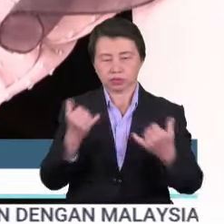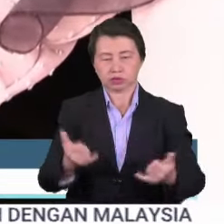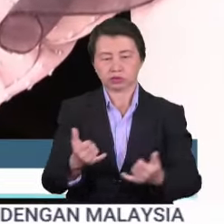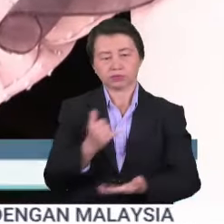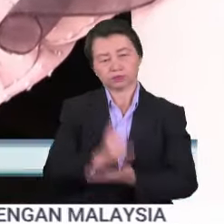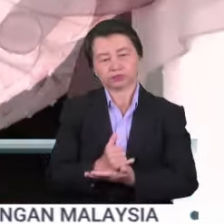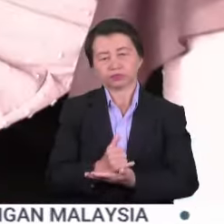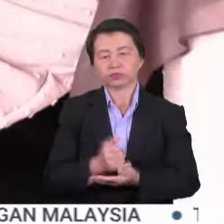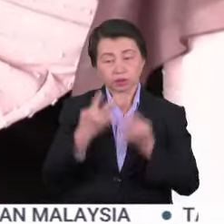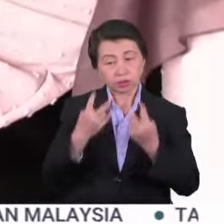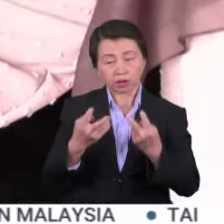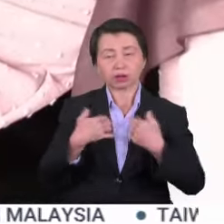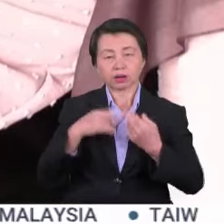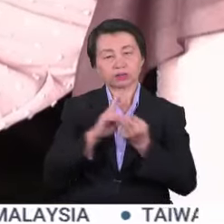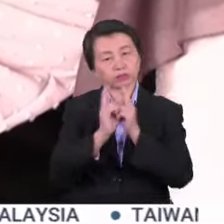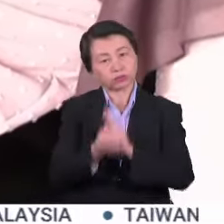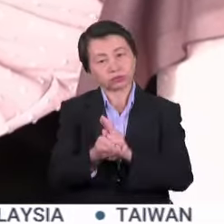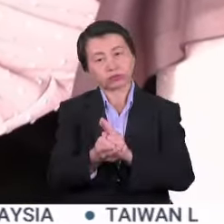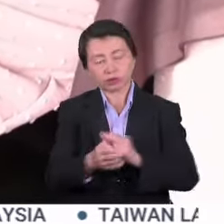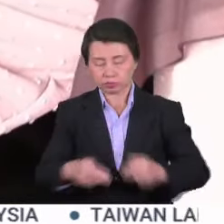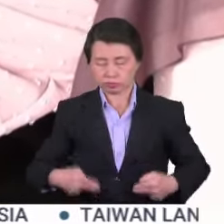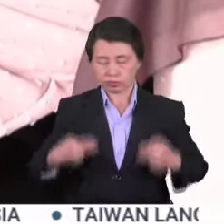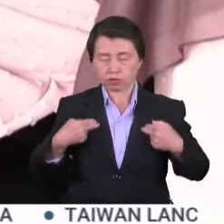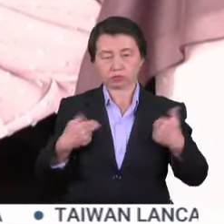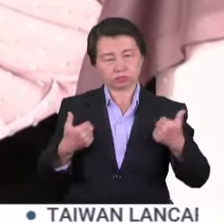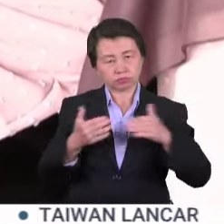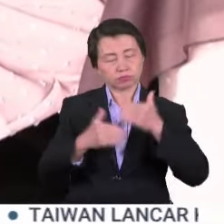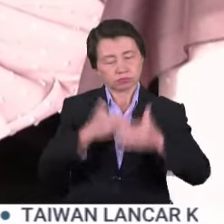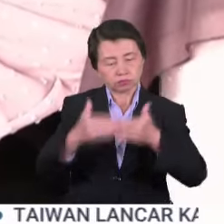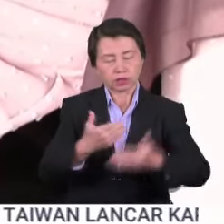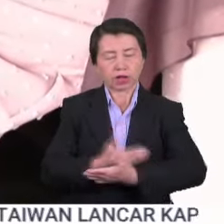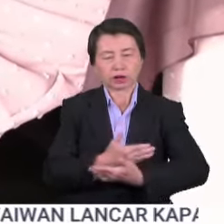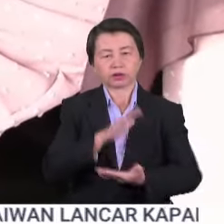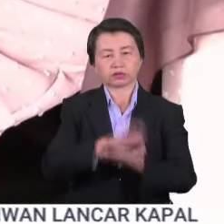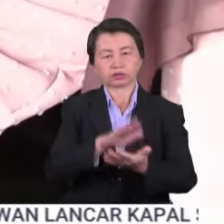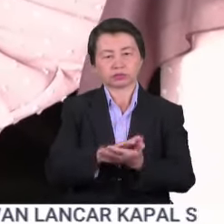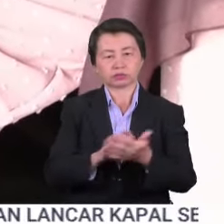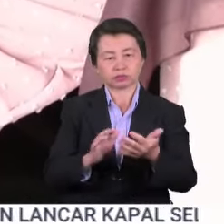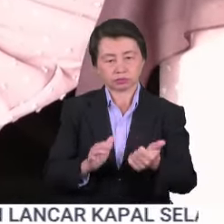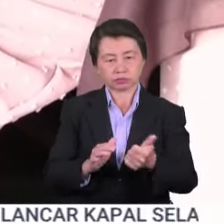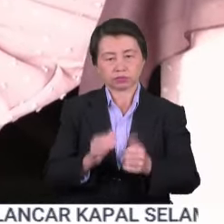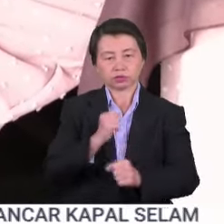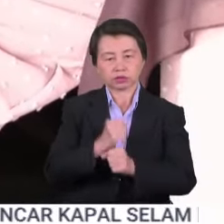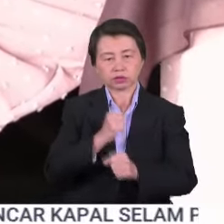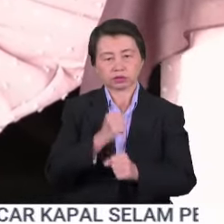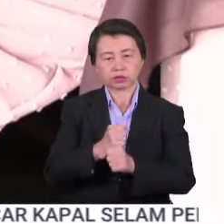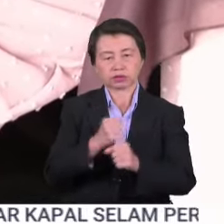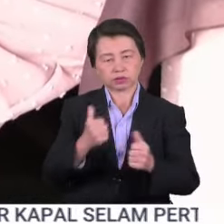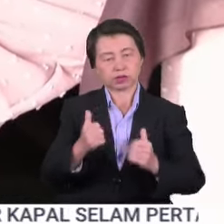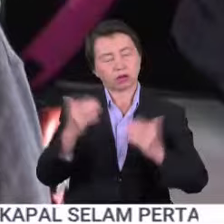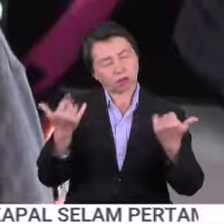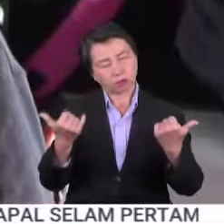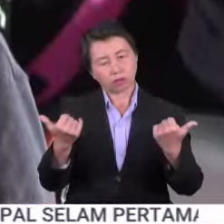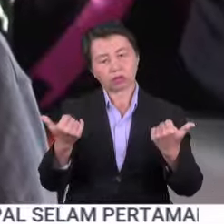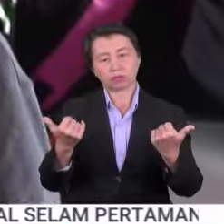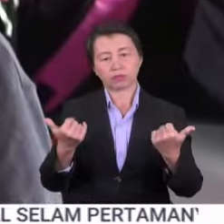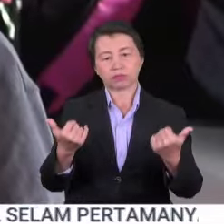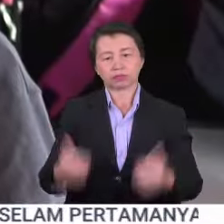nampaknya ada perubahan sikit lah. Dari segi kehidupan, memajukan anak sekolah pun, mata pencarian pun senang lah di Felda ni.